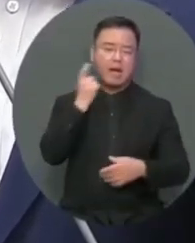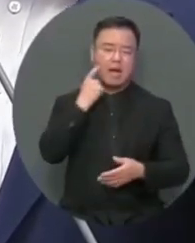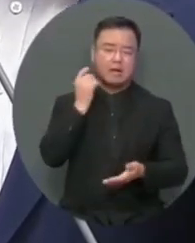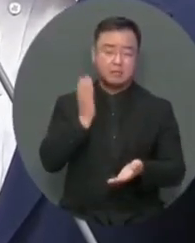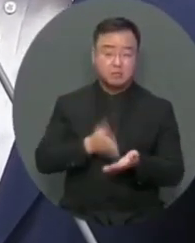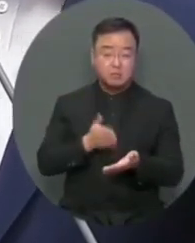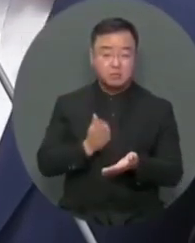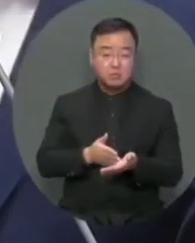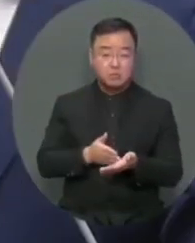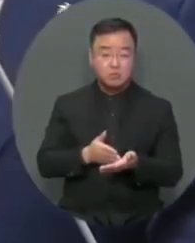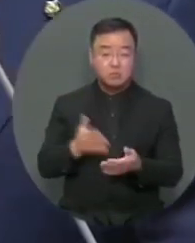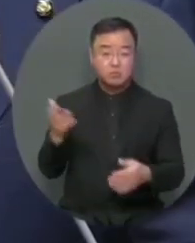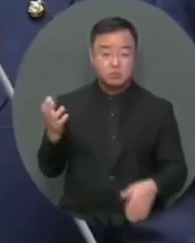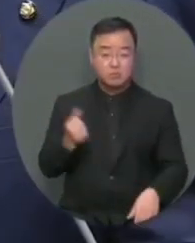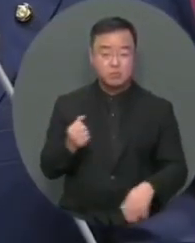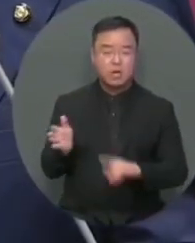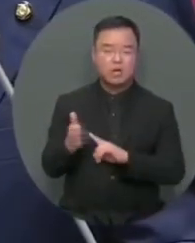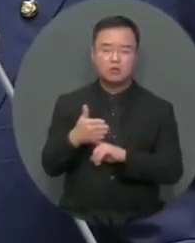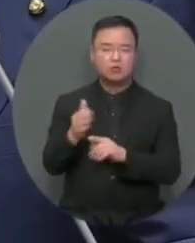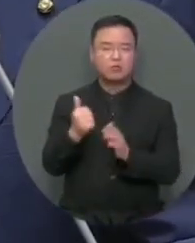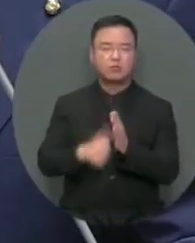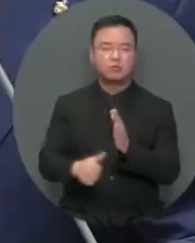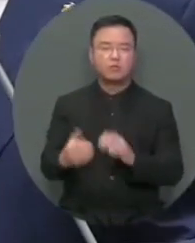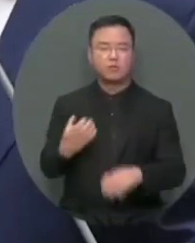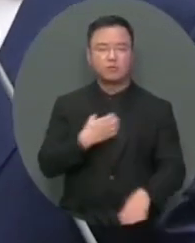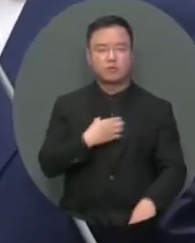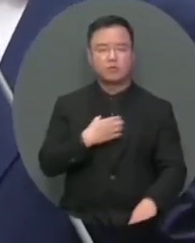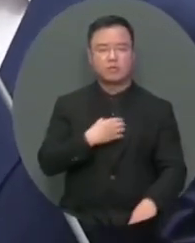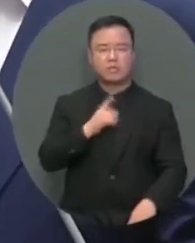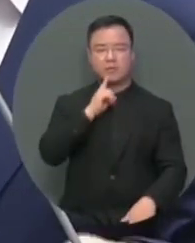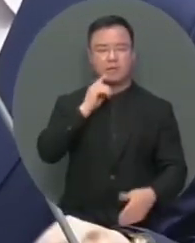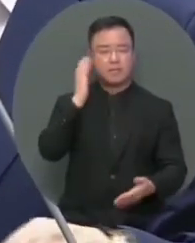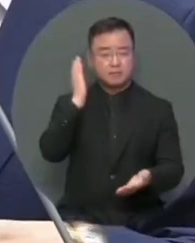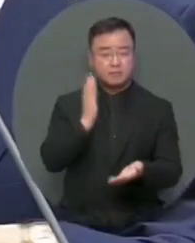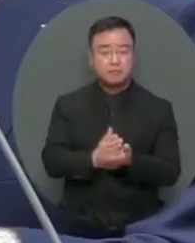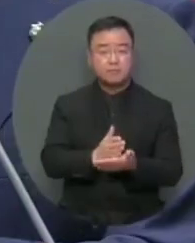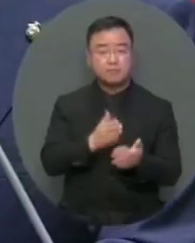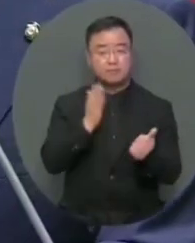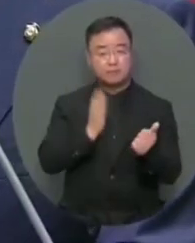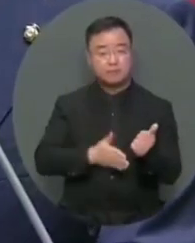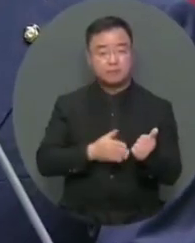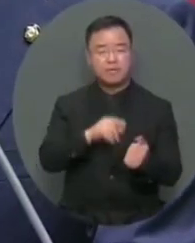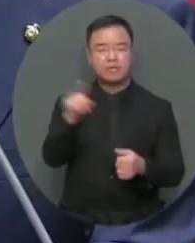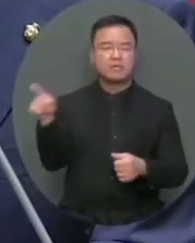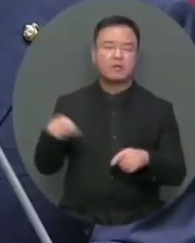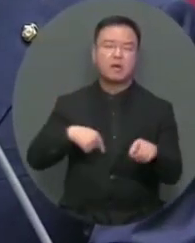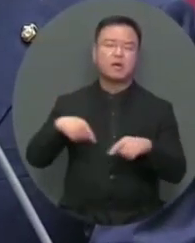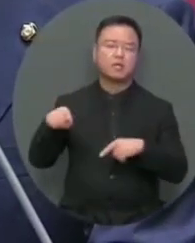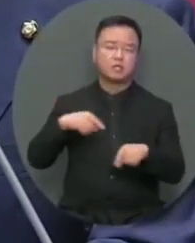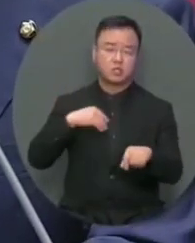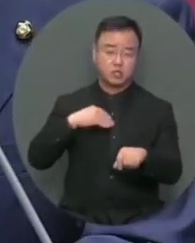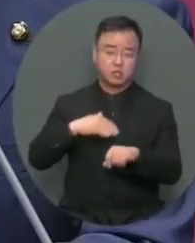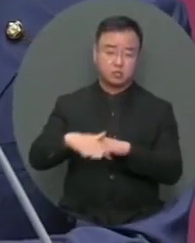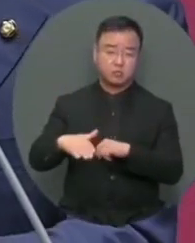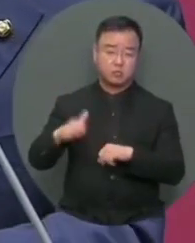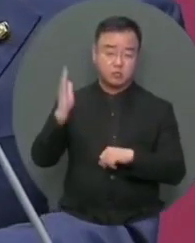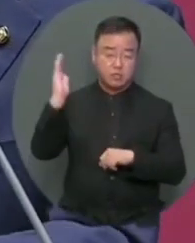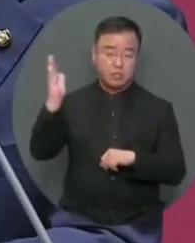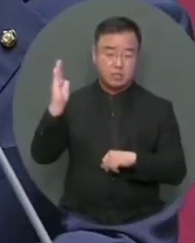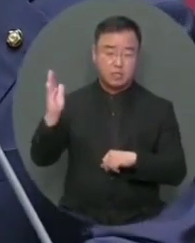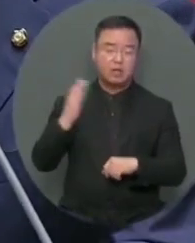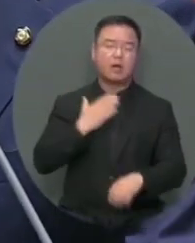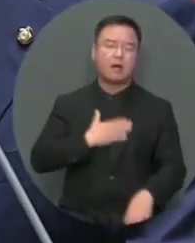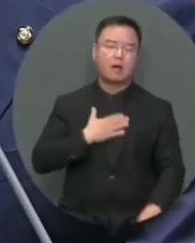뉴스로 우리 수산물 위험하다 그런 얘기 좀 제발 하지 말아달라. 그분들은 정치적으로 이유를 할 수도